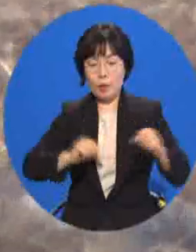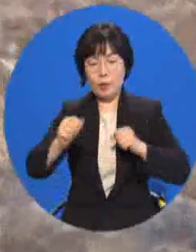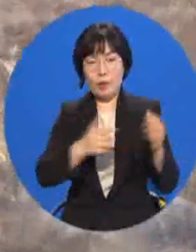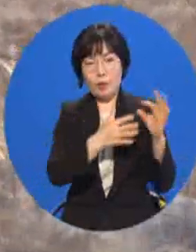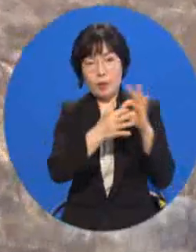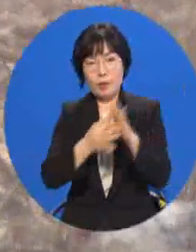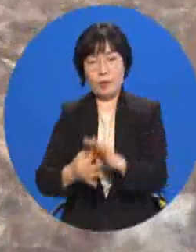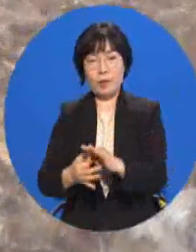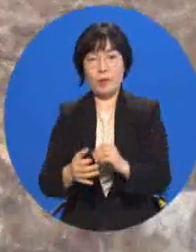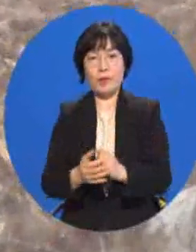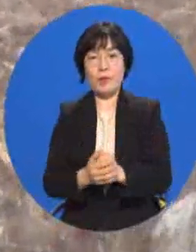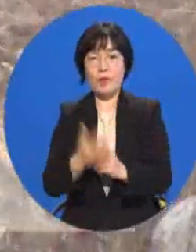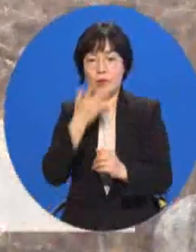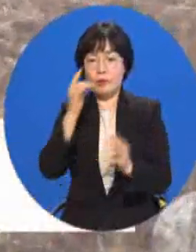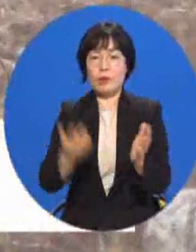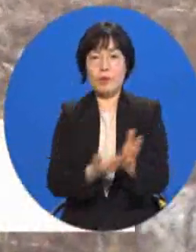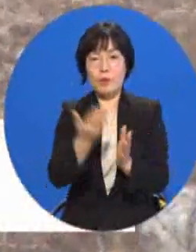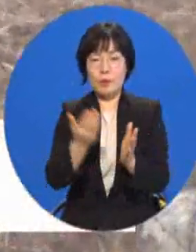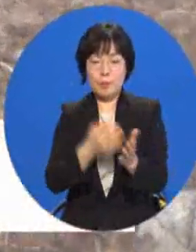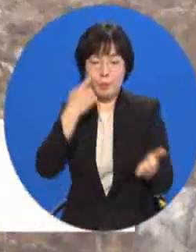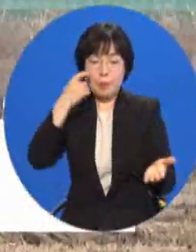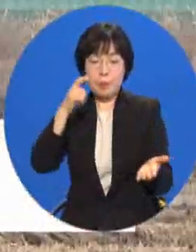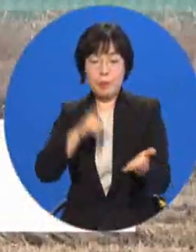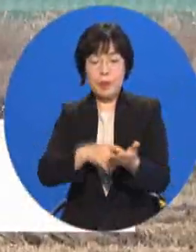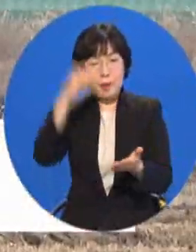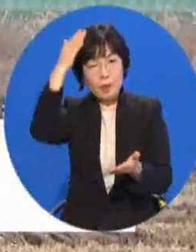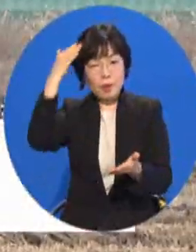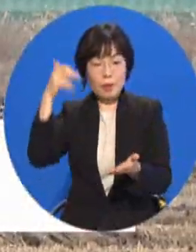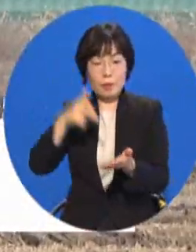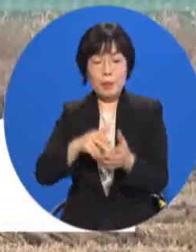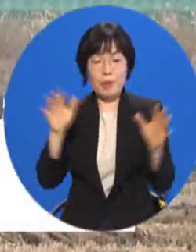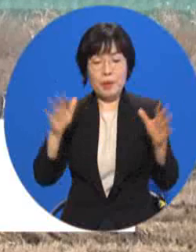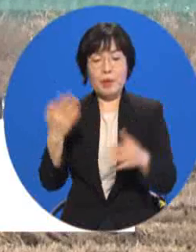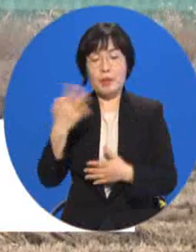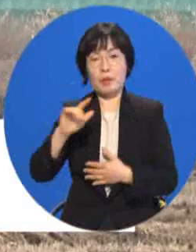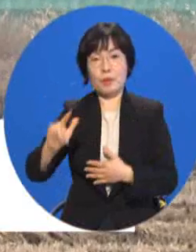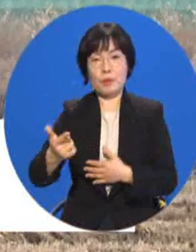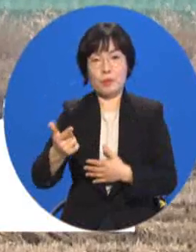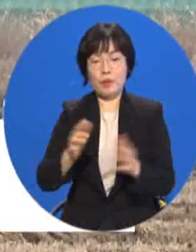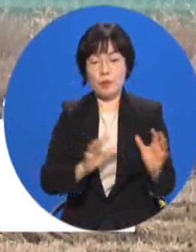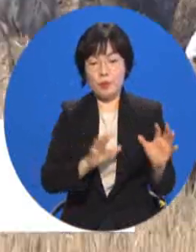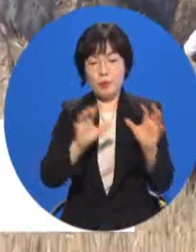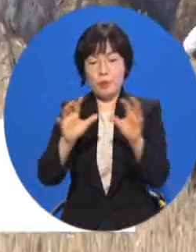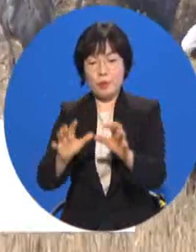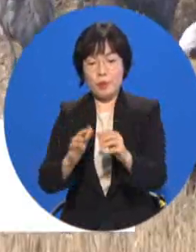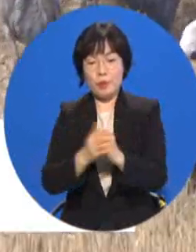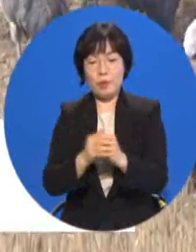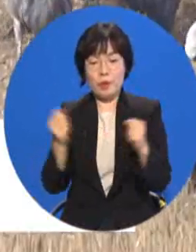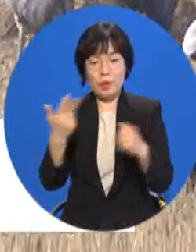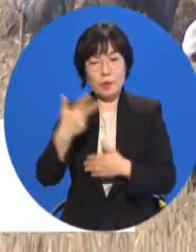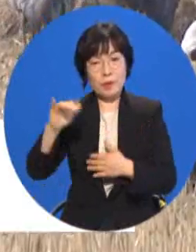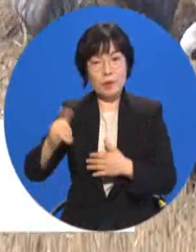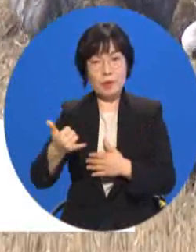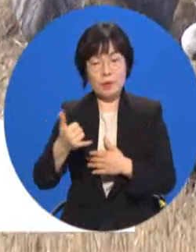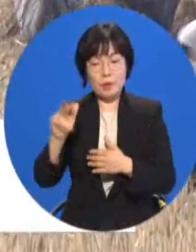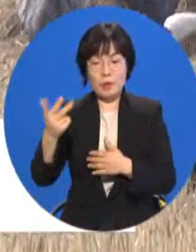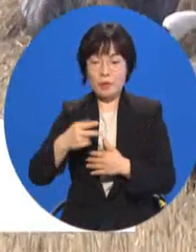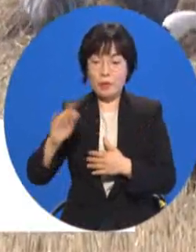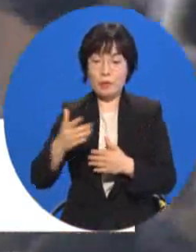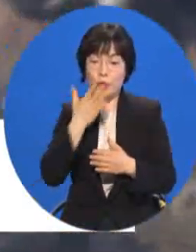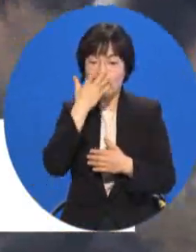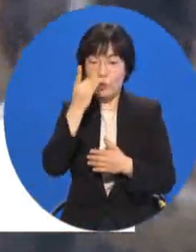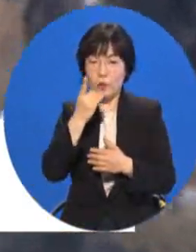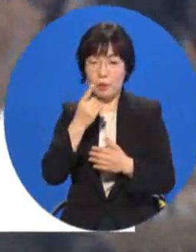한창입니다. 순천만에서 목격된 흑두루미는 무려 4,600여 마리. 올겨울 2,700여 마리가 순천만에서